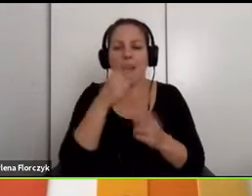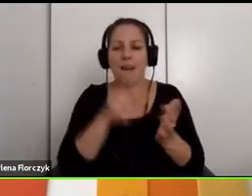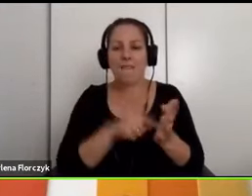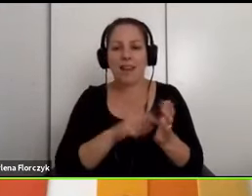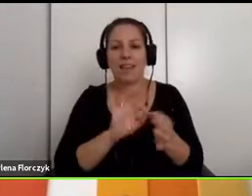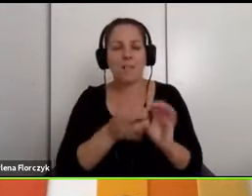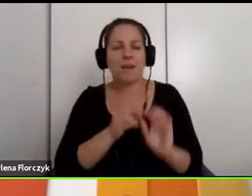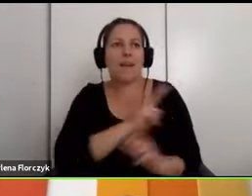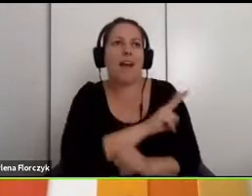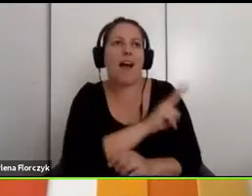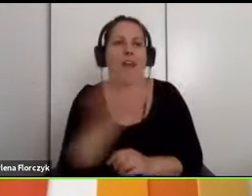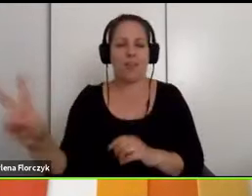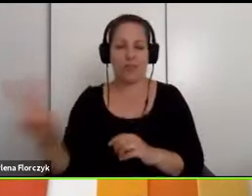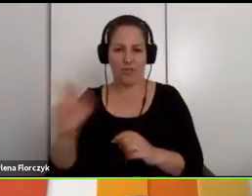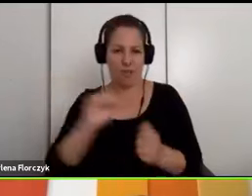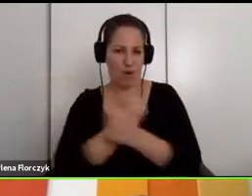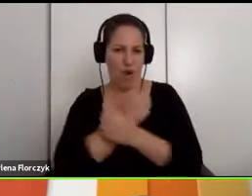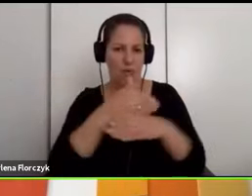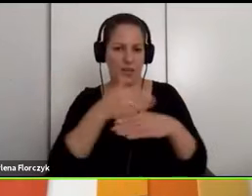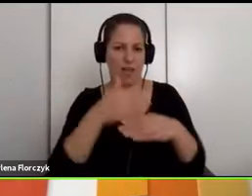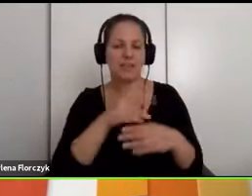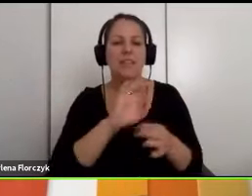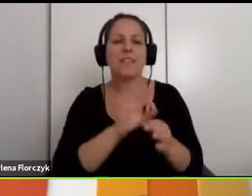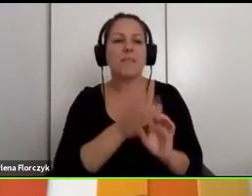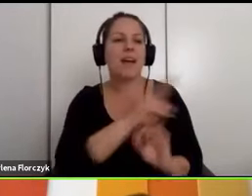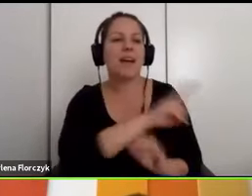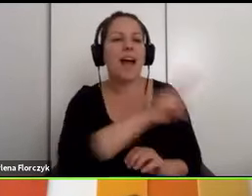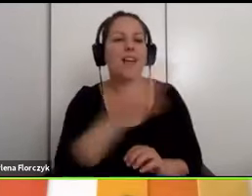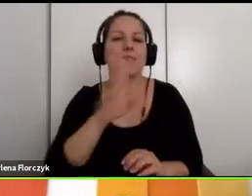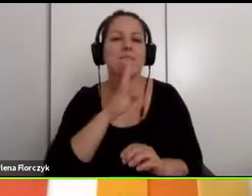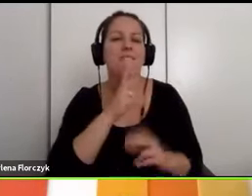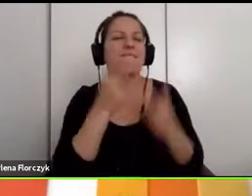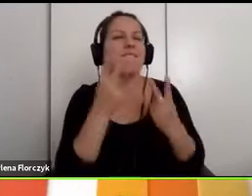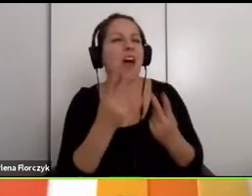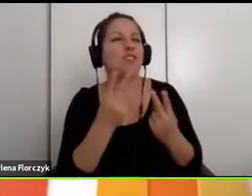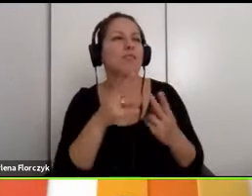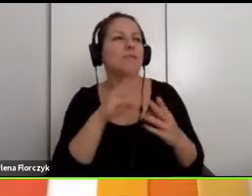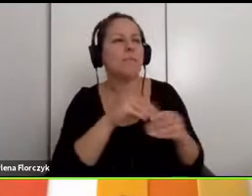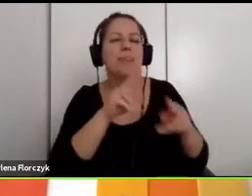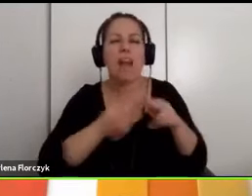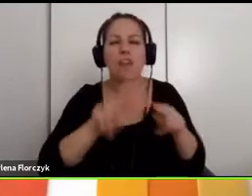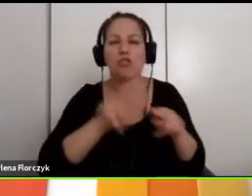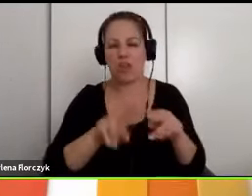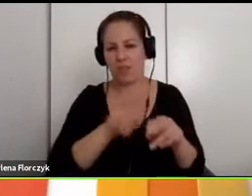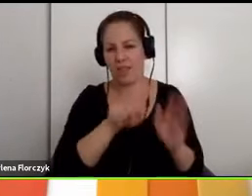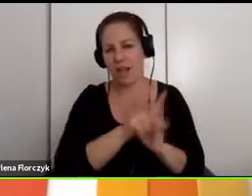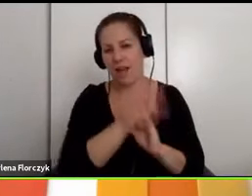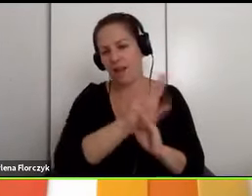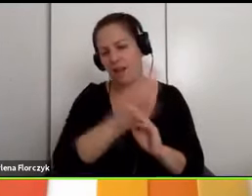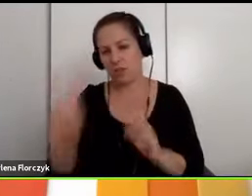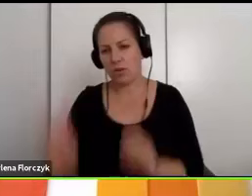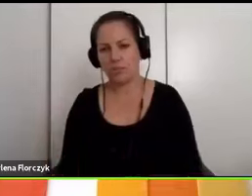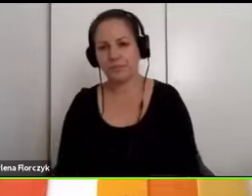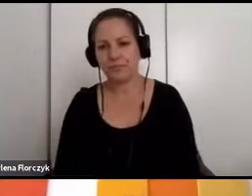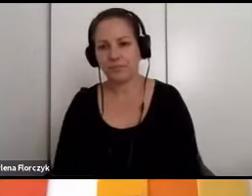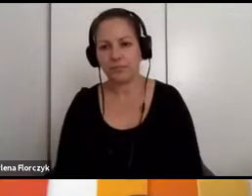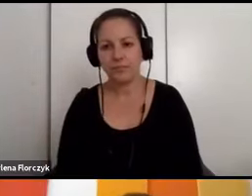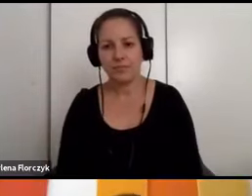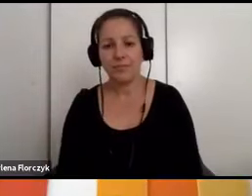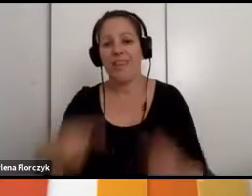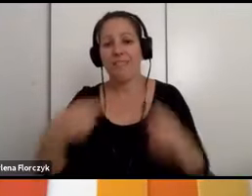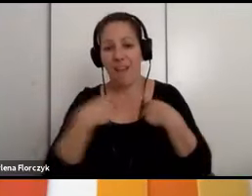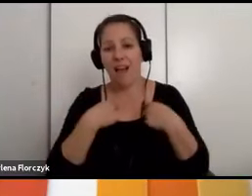gdyby każdy kochał teatr, gdyby teatr był pewnym ważnym narzędziem dla nich. O tak. Ja